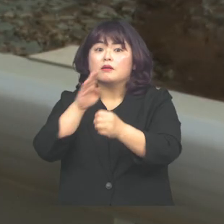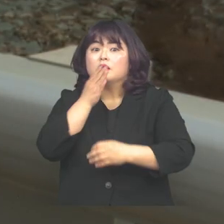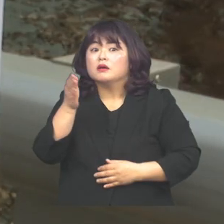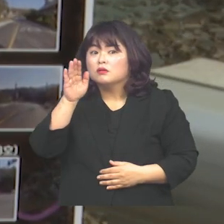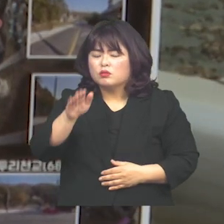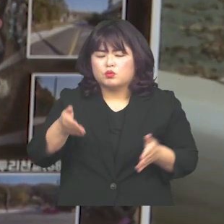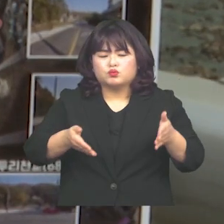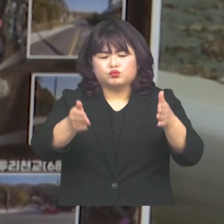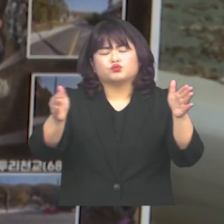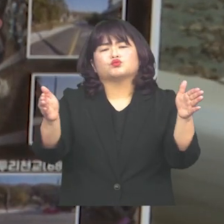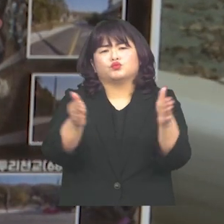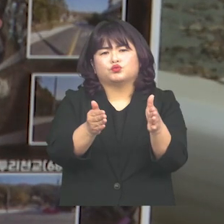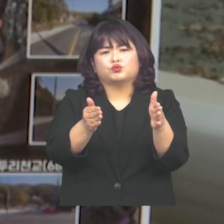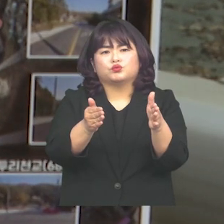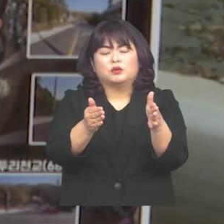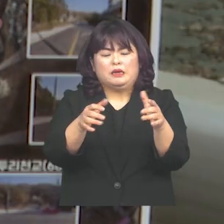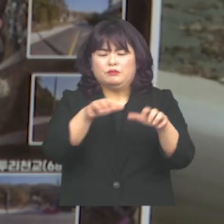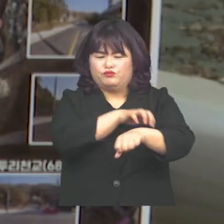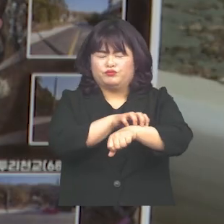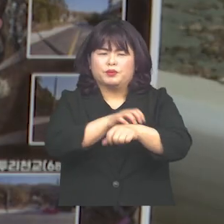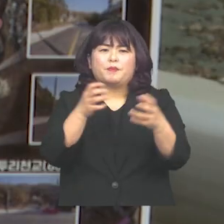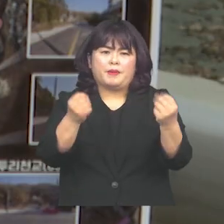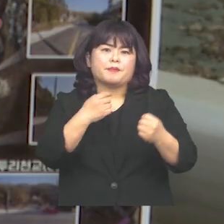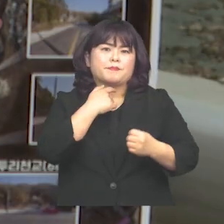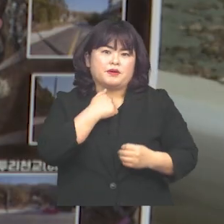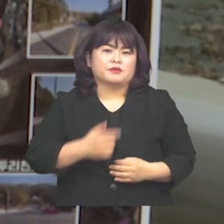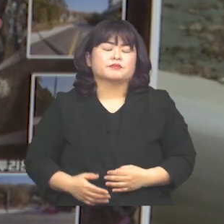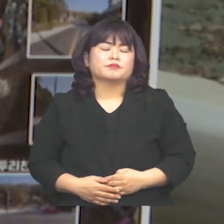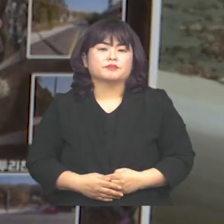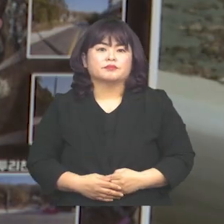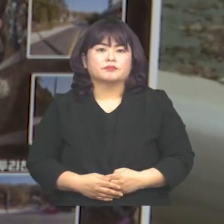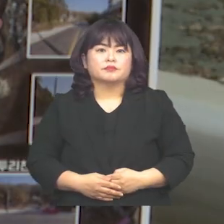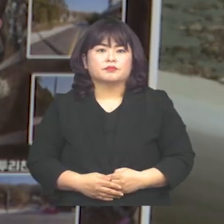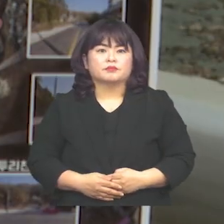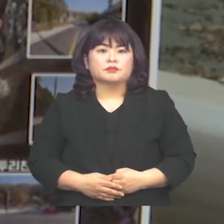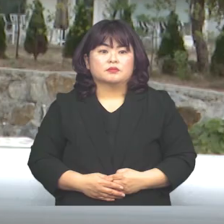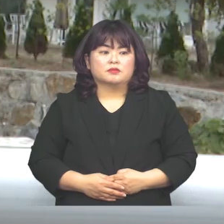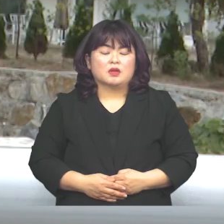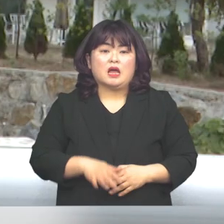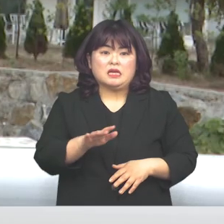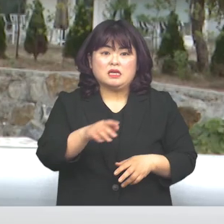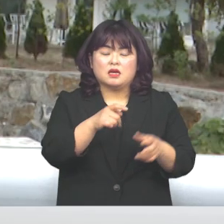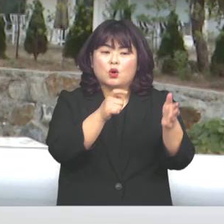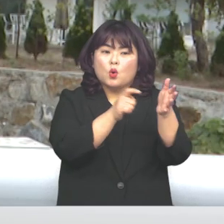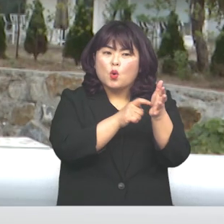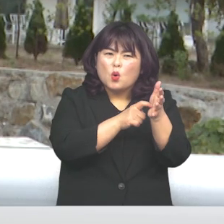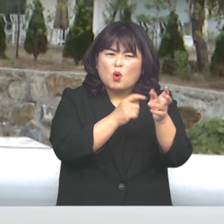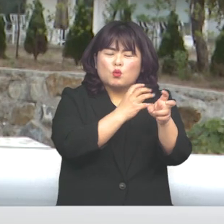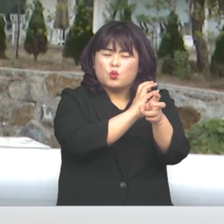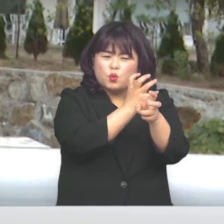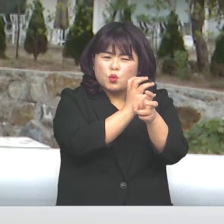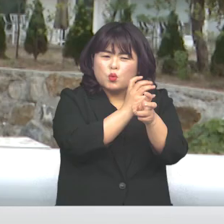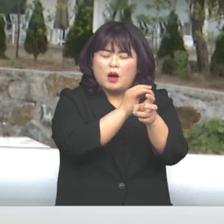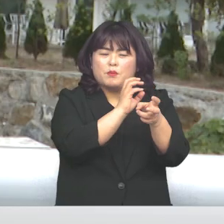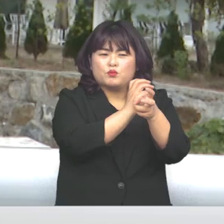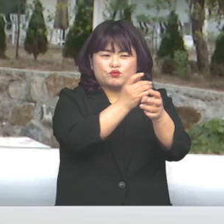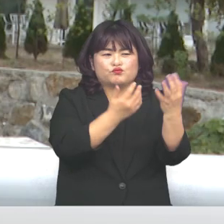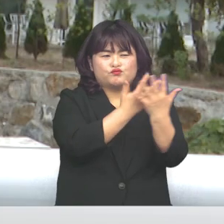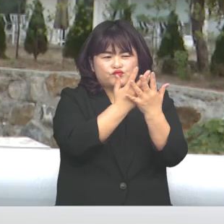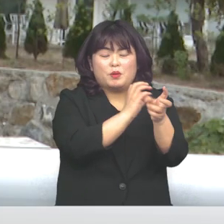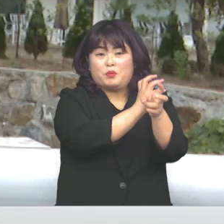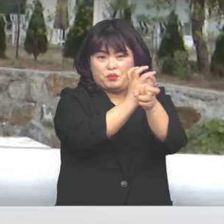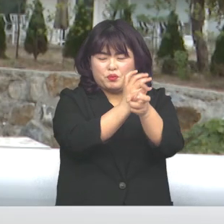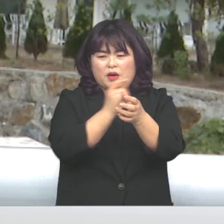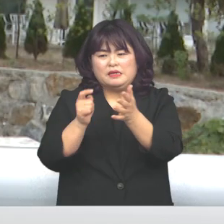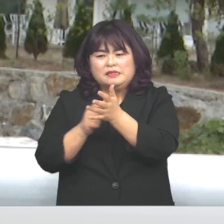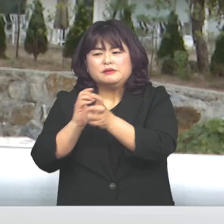통행이 상당함에도 도로폭이 좁아 시민들이 불편을 겪어왔습니다. 여기 뭐 소방차가 들어오기도 어렵고